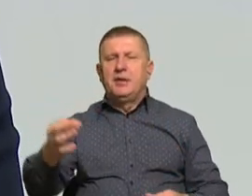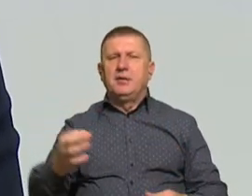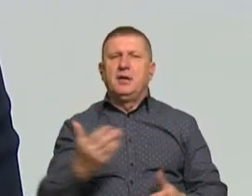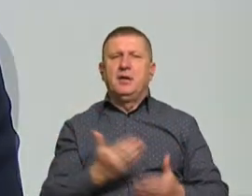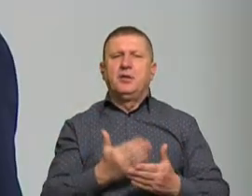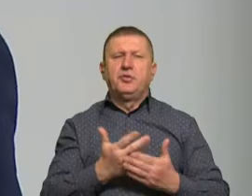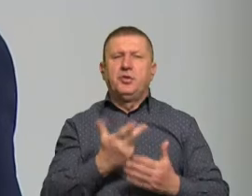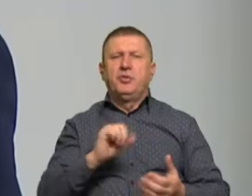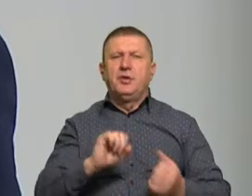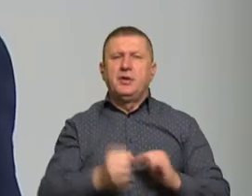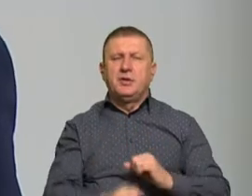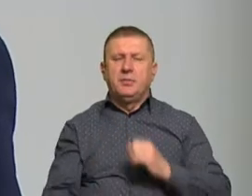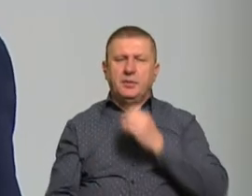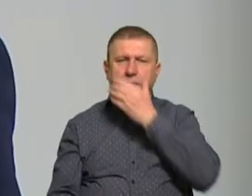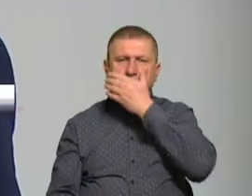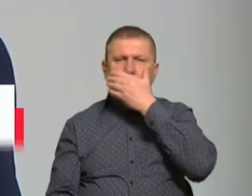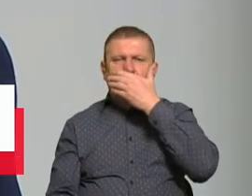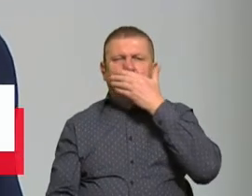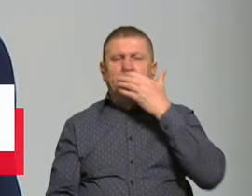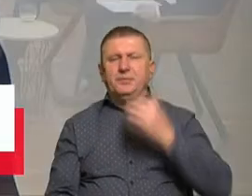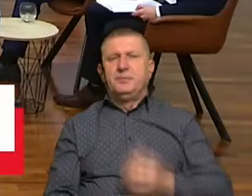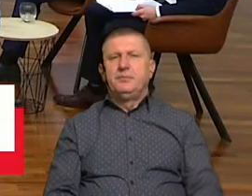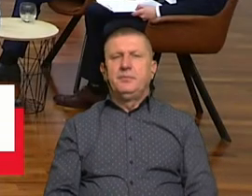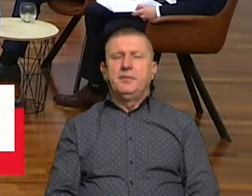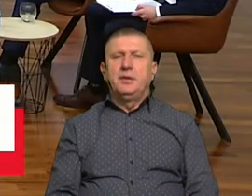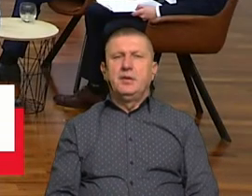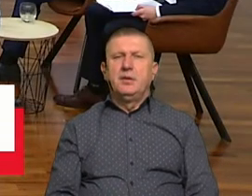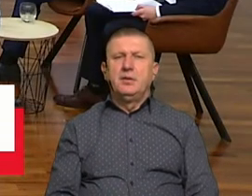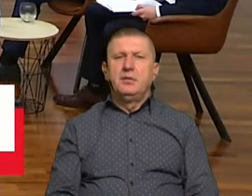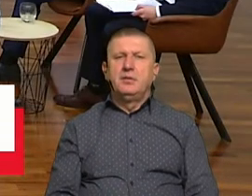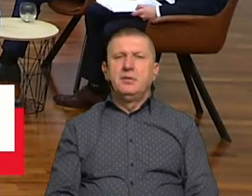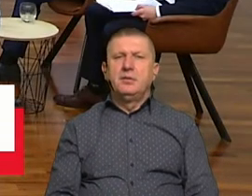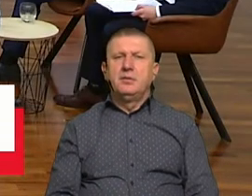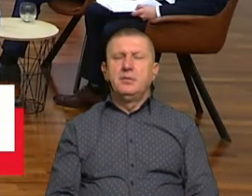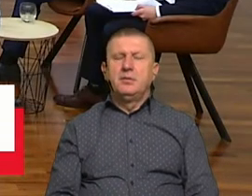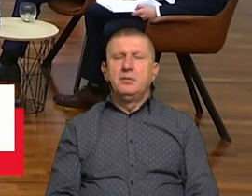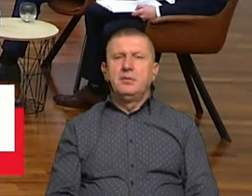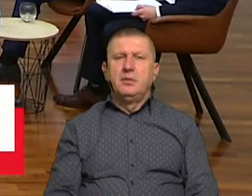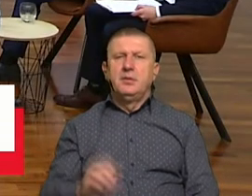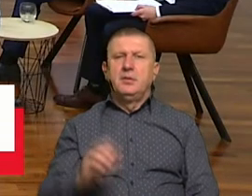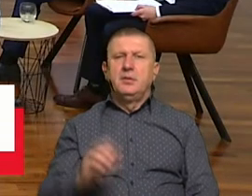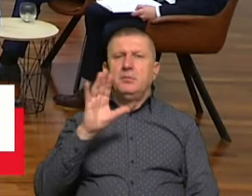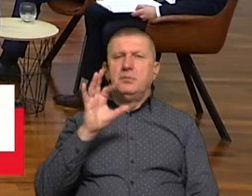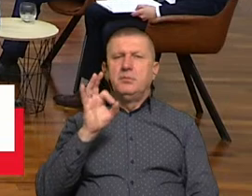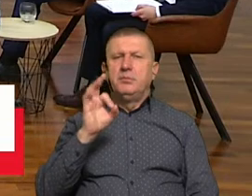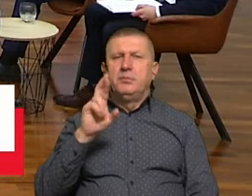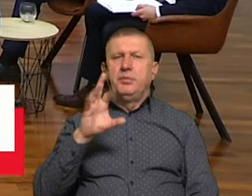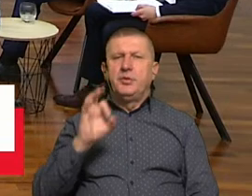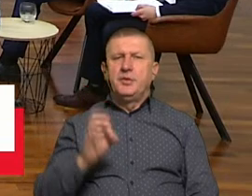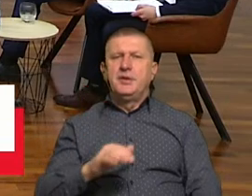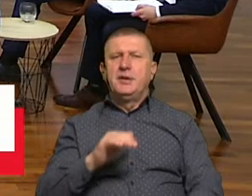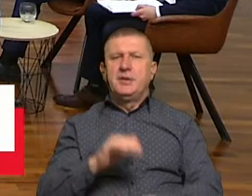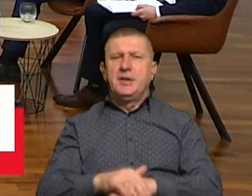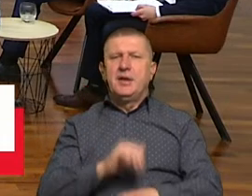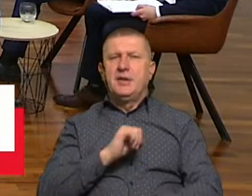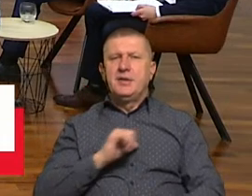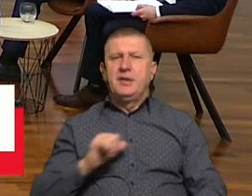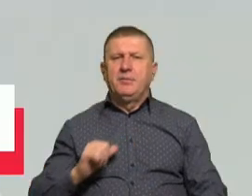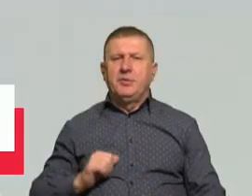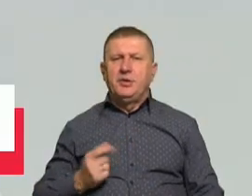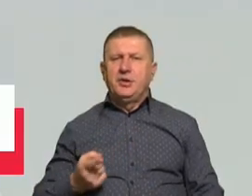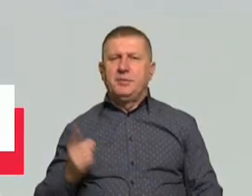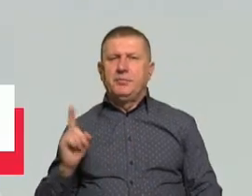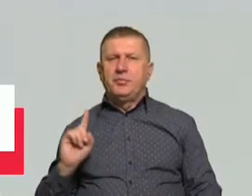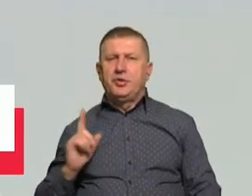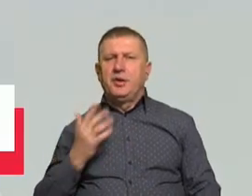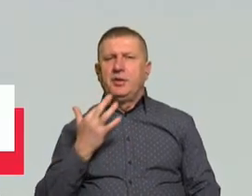nie zmienia? Dziękuję, panie pośle. Teraz odpowiedź proszę pana Wojciecha Boreckiego. Zgadzam się tu całkowicie z moim przedmówcą. Wie